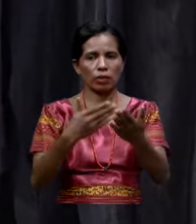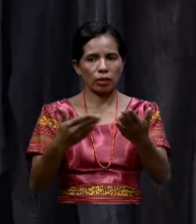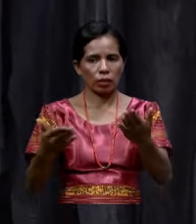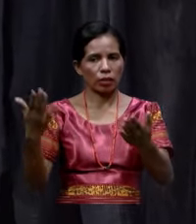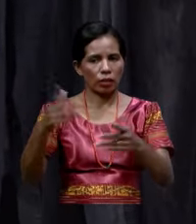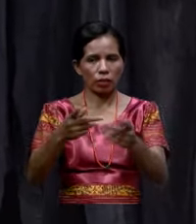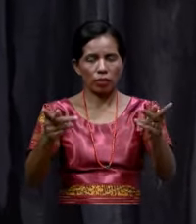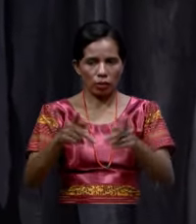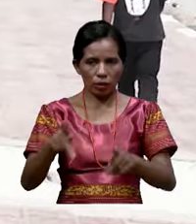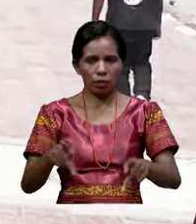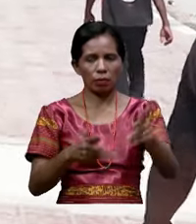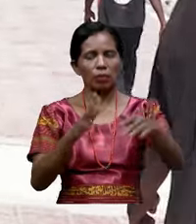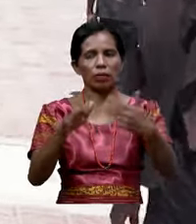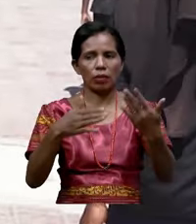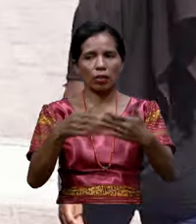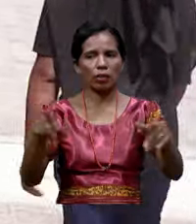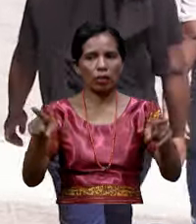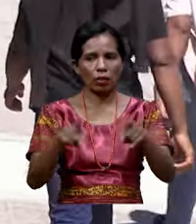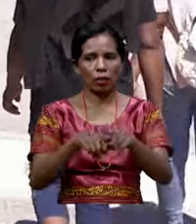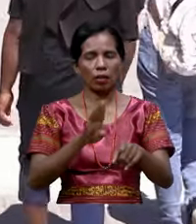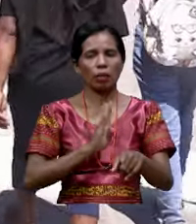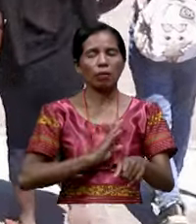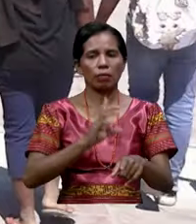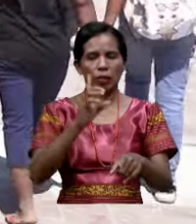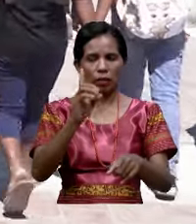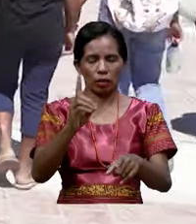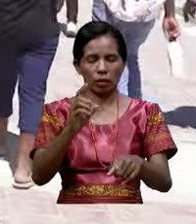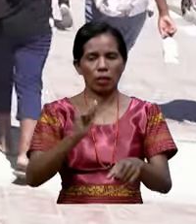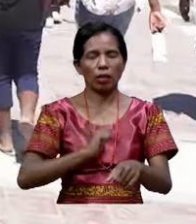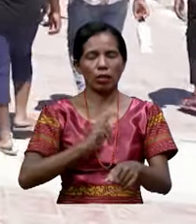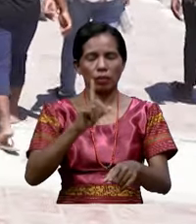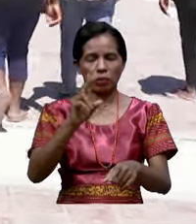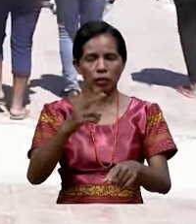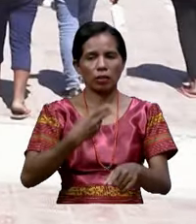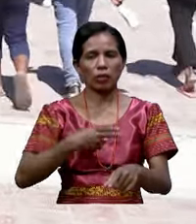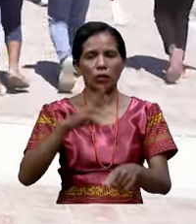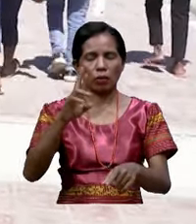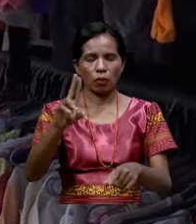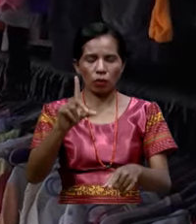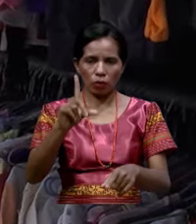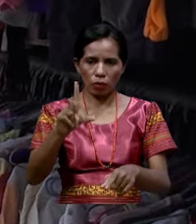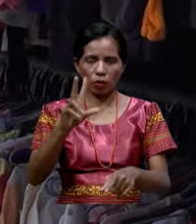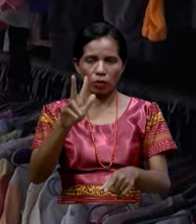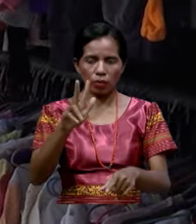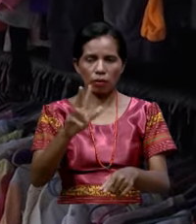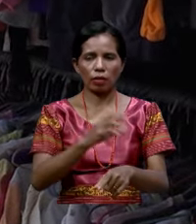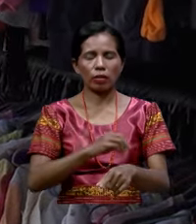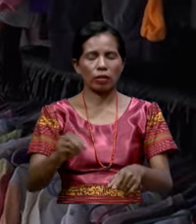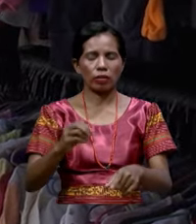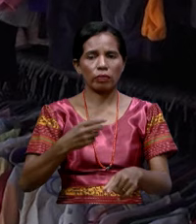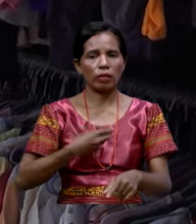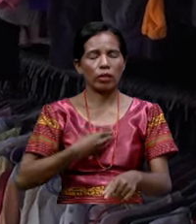iha fatin publiko sira, hanesan bidau senggol, audian tasitolu kampung baru, elemloi